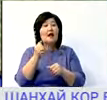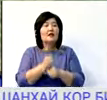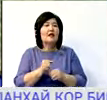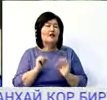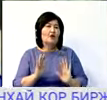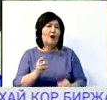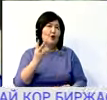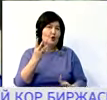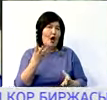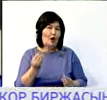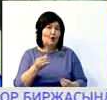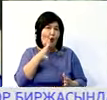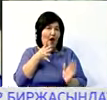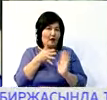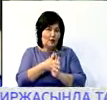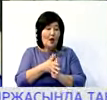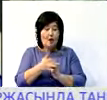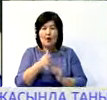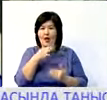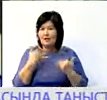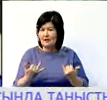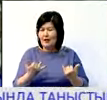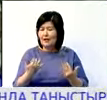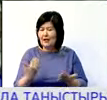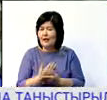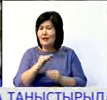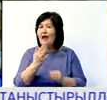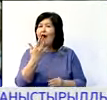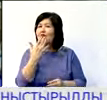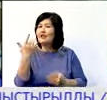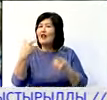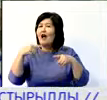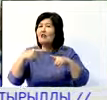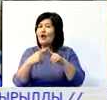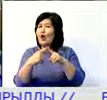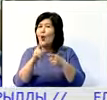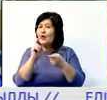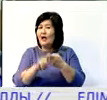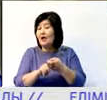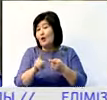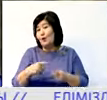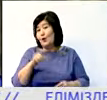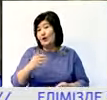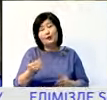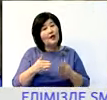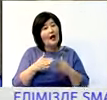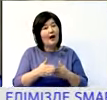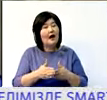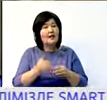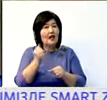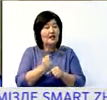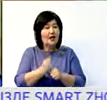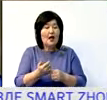небәрі 3 күн уақыт кетеді. Бұл заманауи үлгіде жабдықталған шетелдік технологияның арқасы. Шеберлер бұған дейін қайықтың пішінін